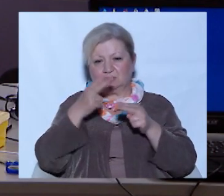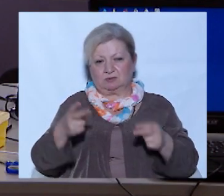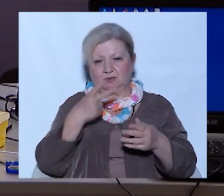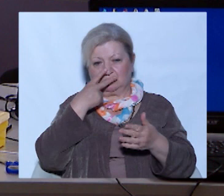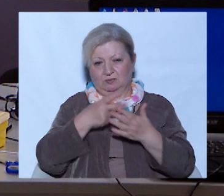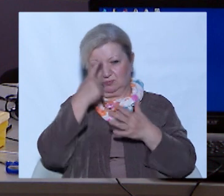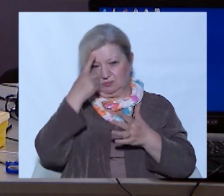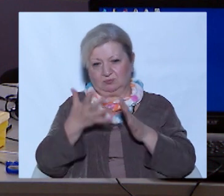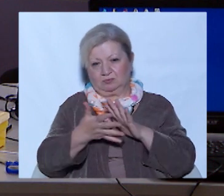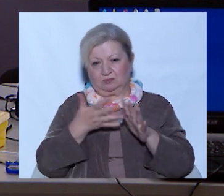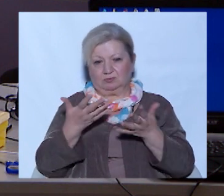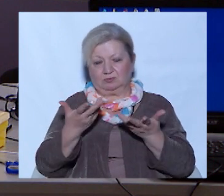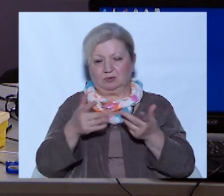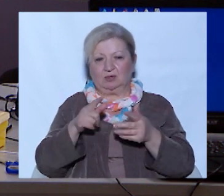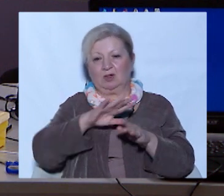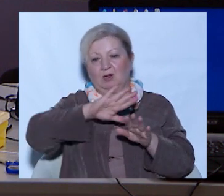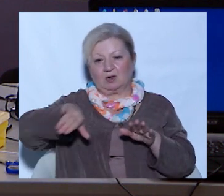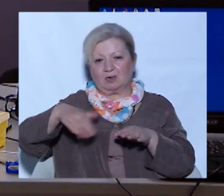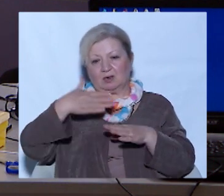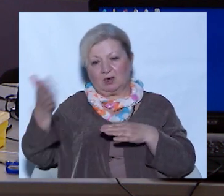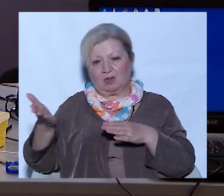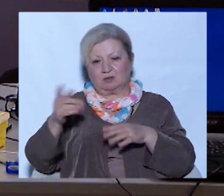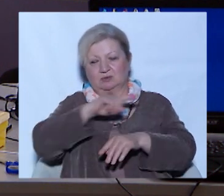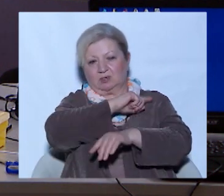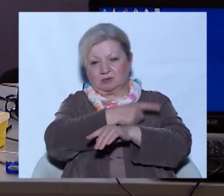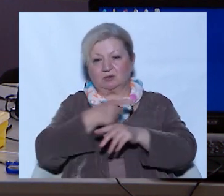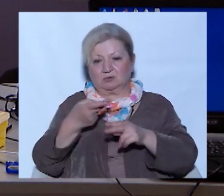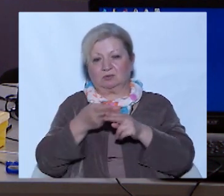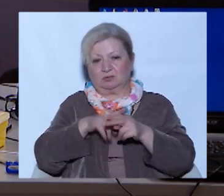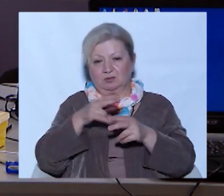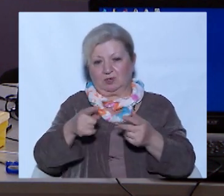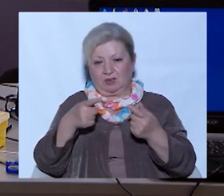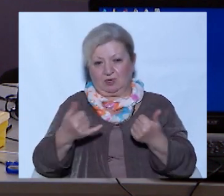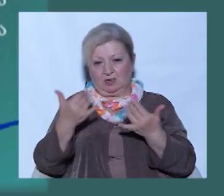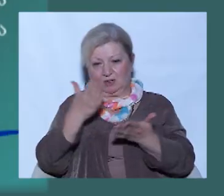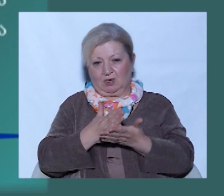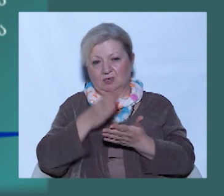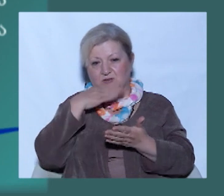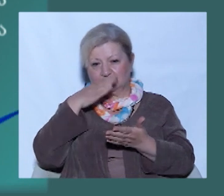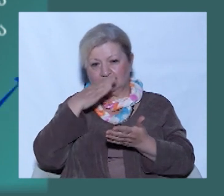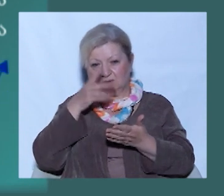წარმოვიდგინოთ. ეს ხმევა გარეშე ენერგია, ამ შემთხვევაში წყალი.